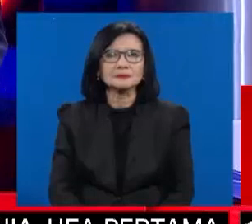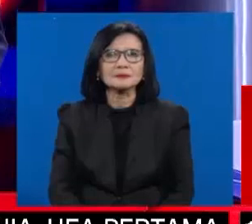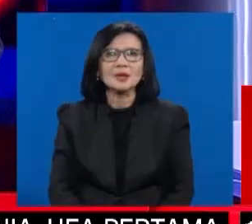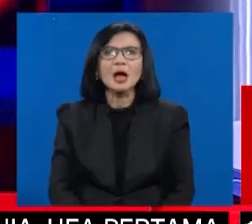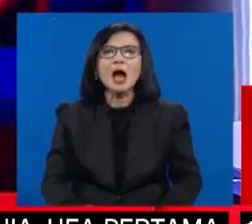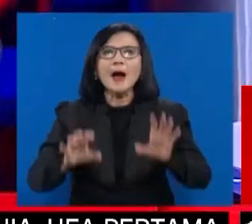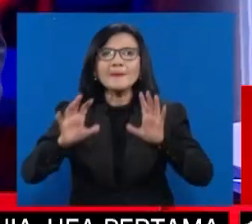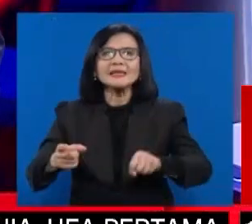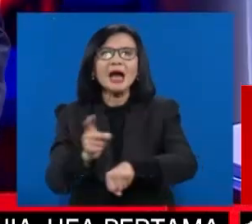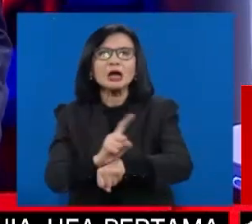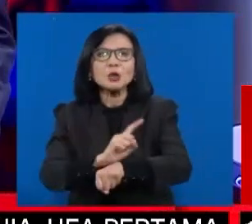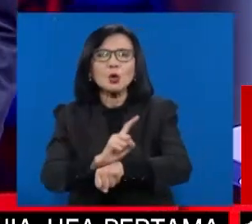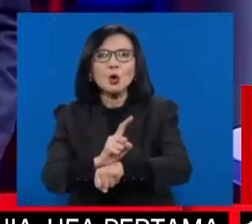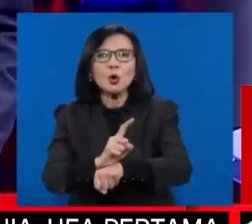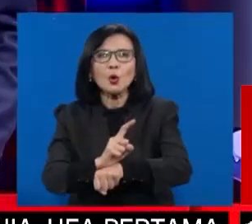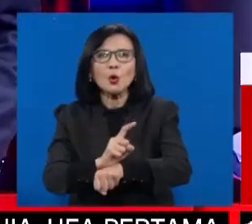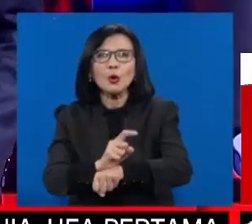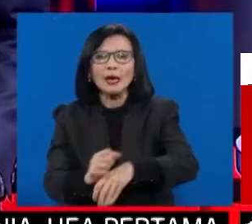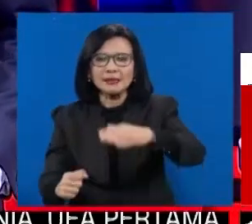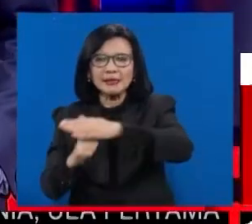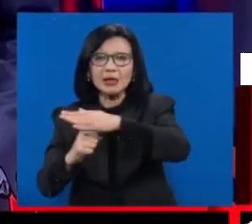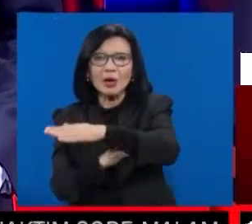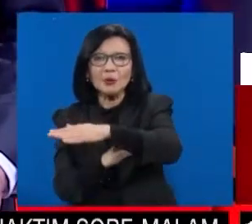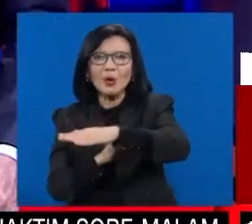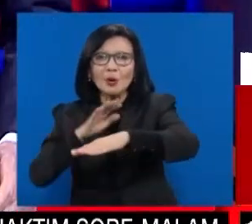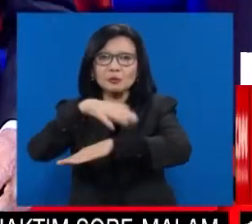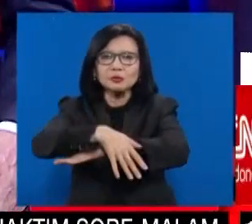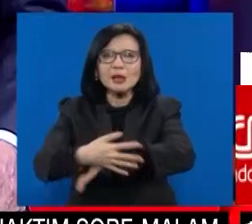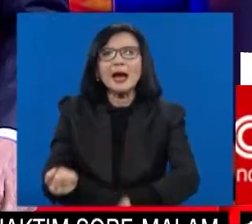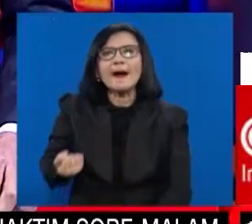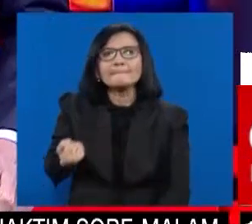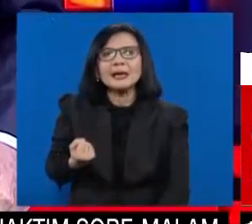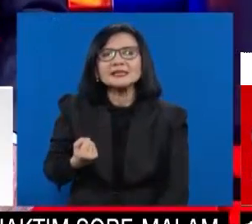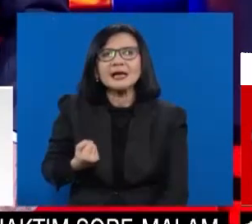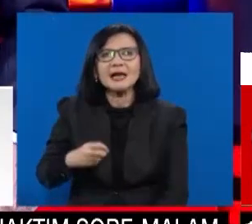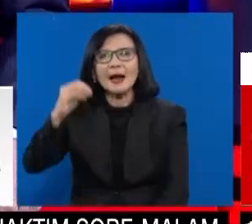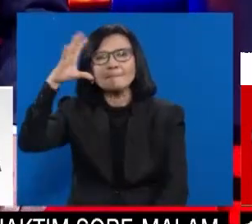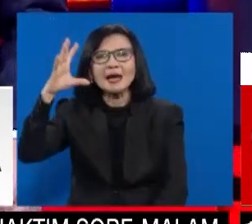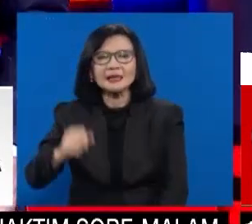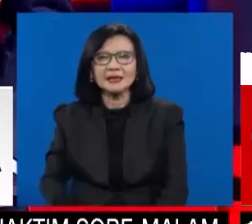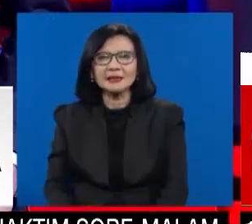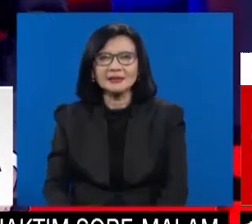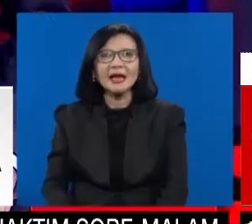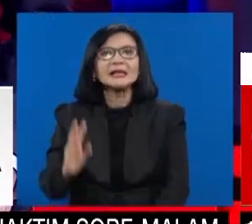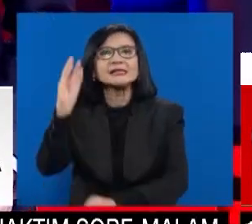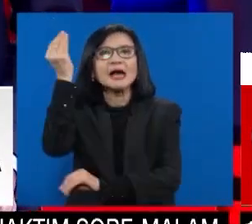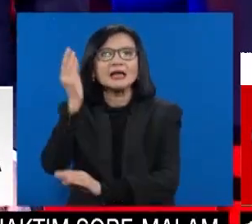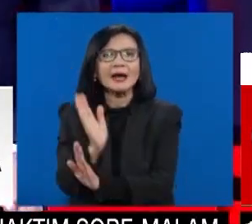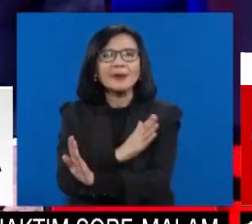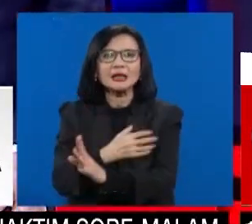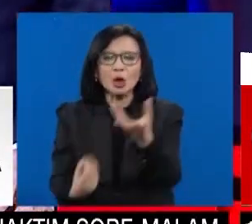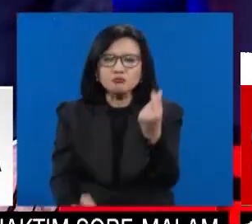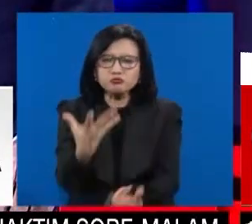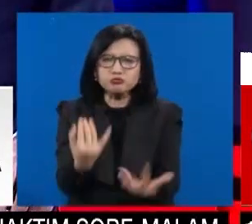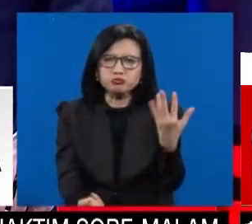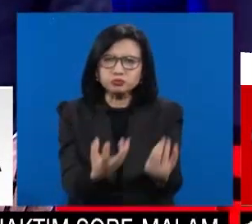Puluhan kios pedagang kaki lima di bawah flyover jembatan Pasar Pagi SMK Ruamalaka, Kecamatan Tambora, Jakarta Barat terbakar Jumat